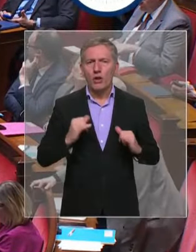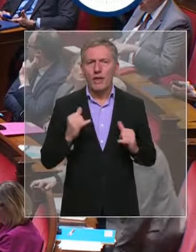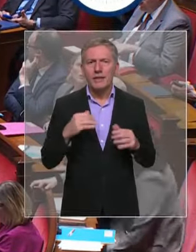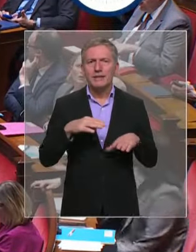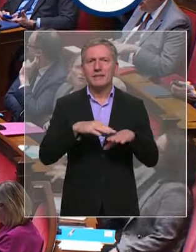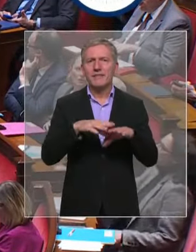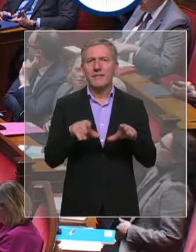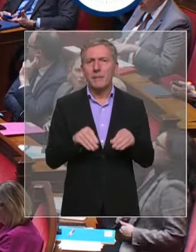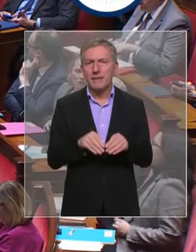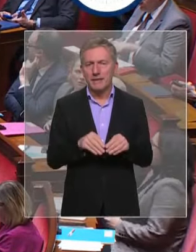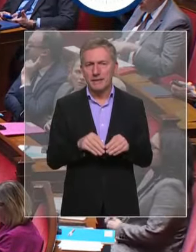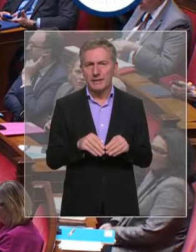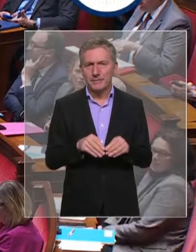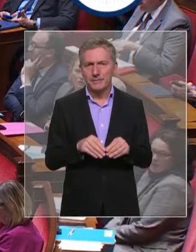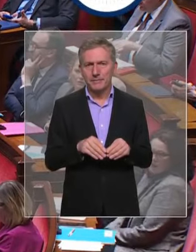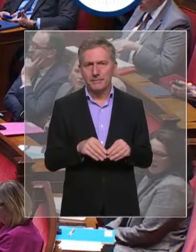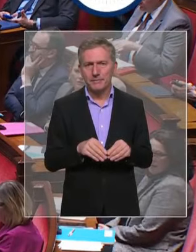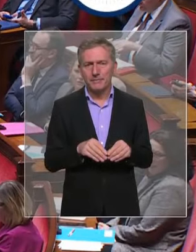familles.